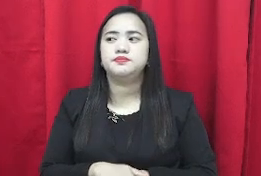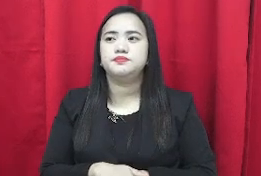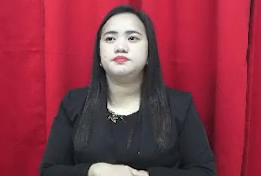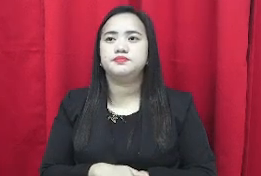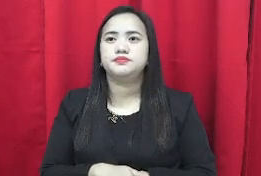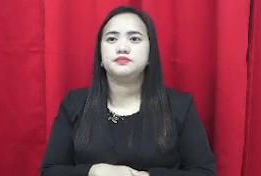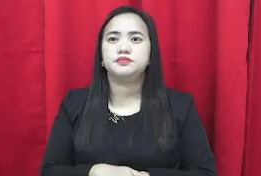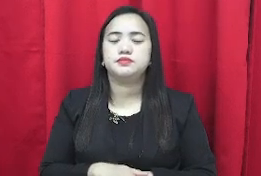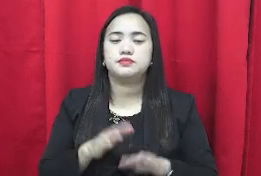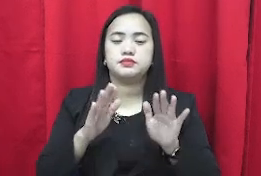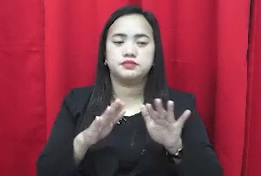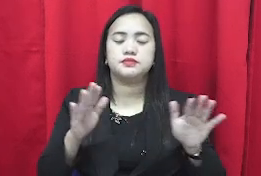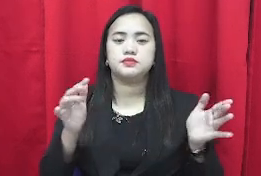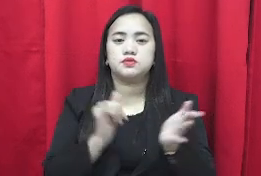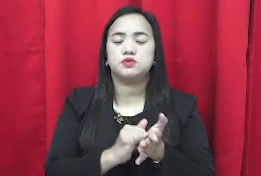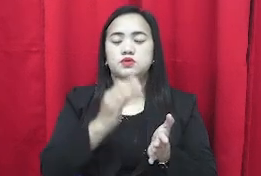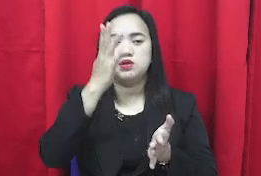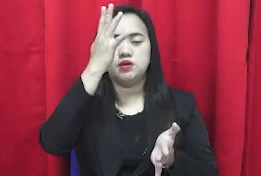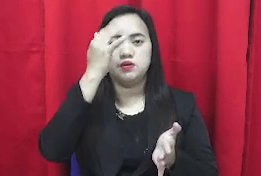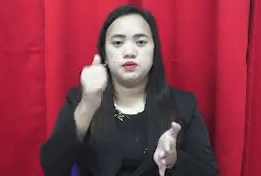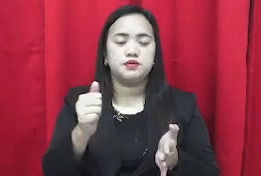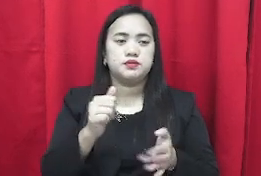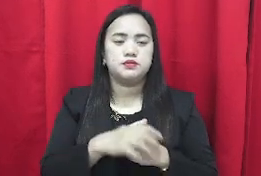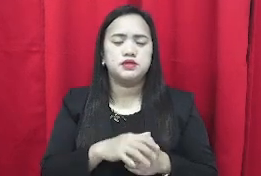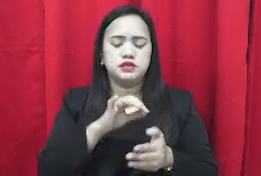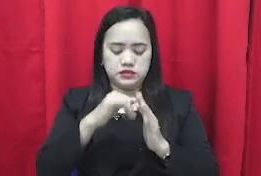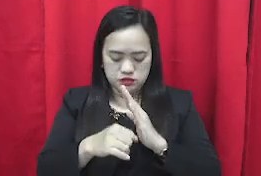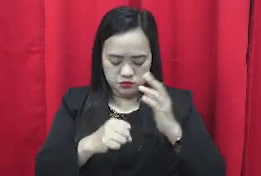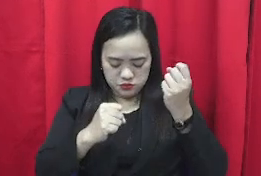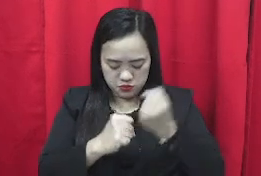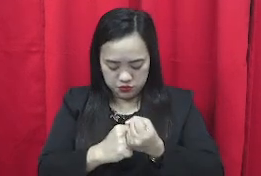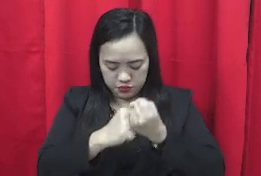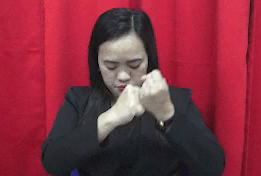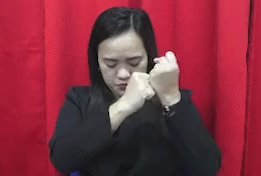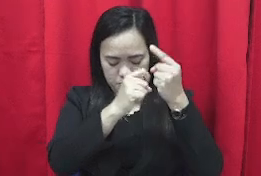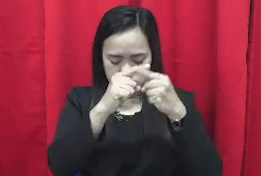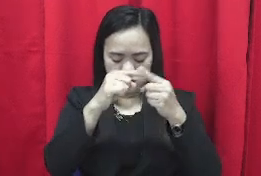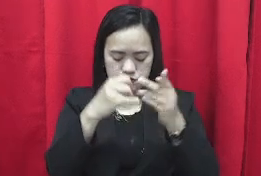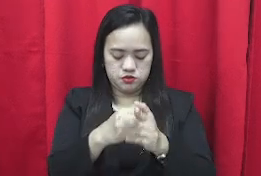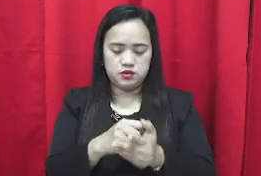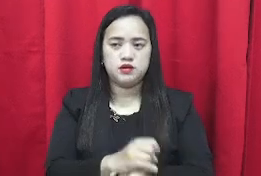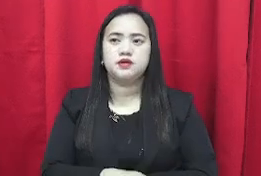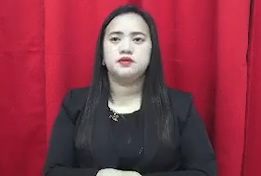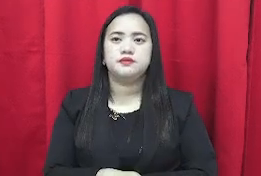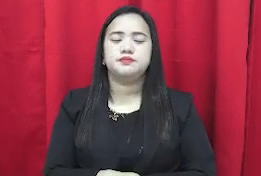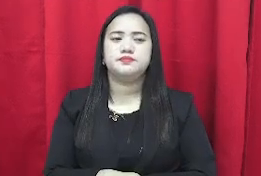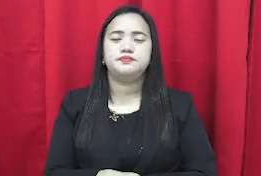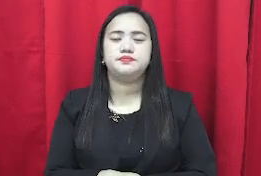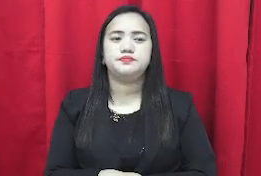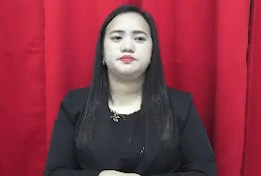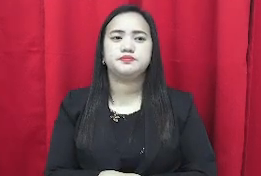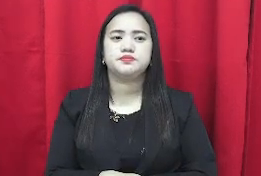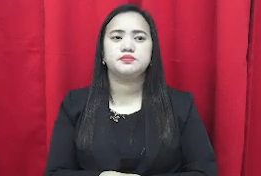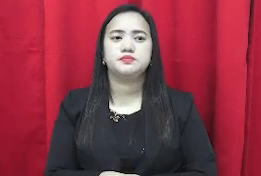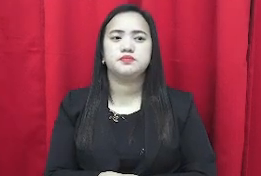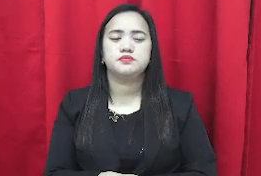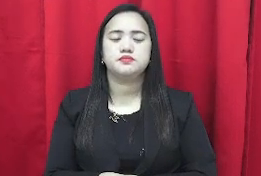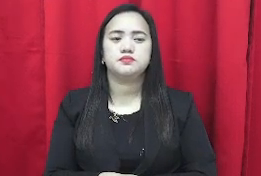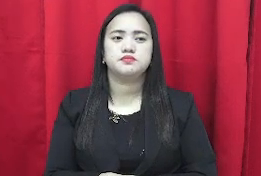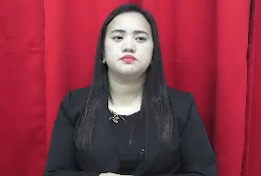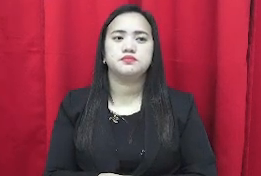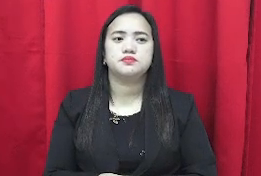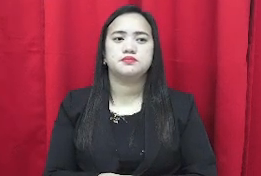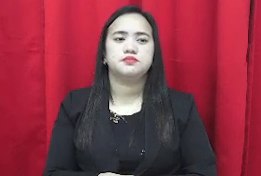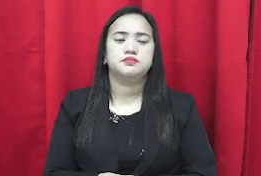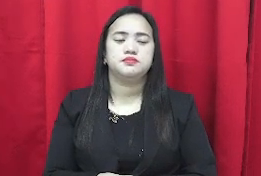anak kaya yung mga nandiyan ay suportahan natin yung ating mga anak Okay ano ba naman yung sabi